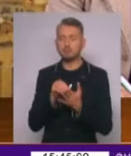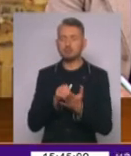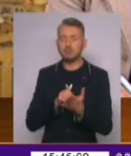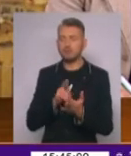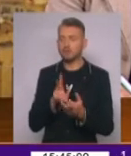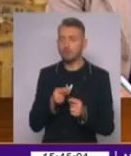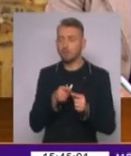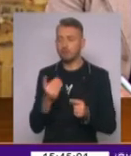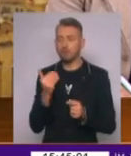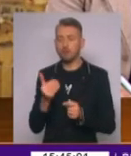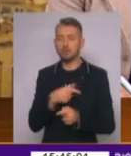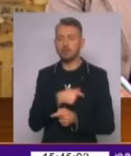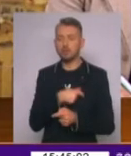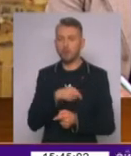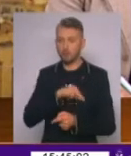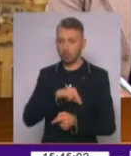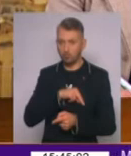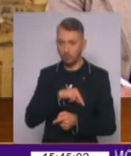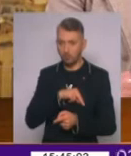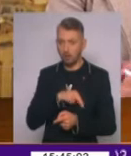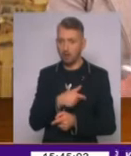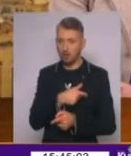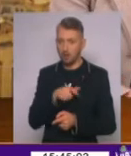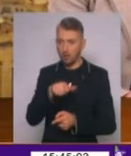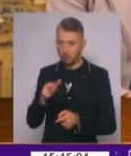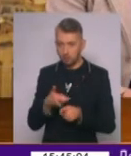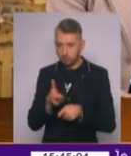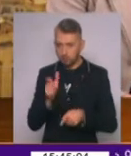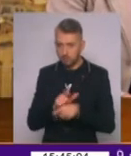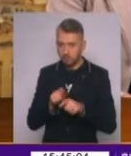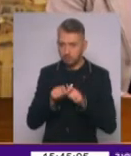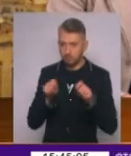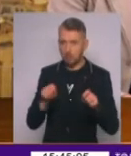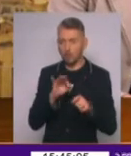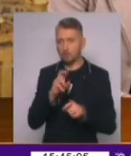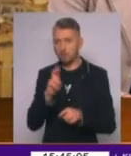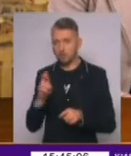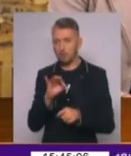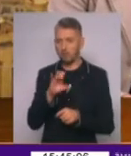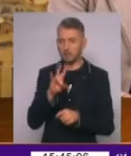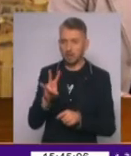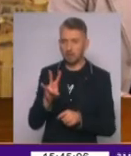впродовж вашої депутатської каденції, стали більше люди схильні до того, що потрібно вже створювати ОСББ,